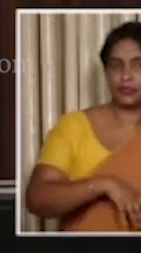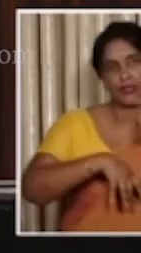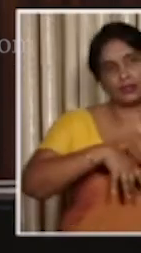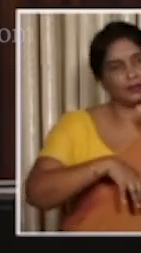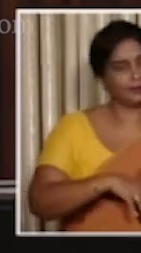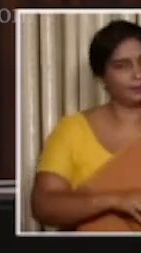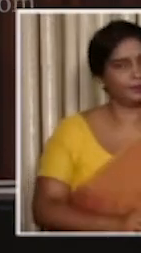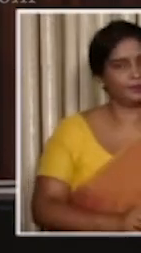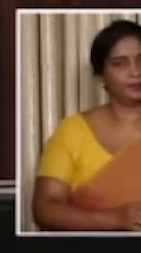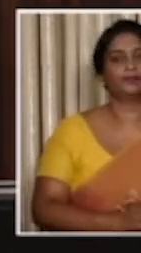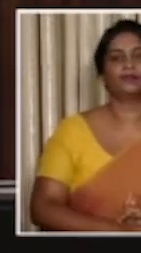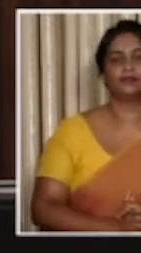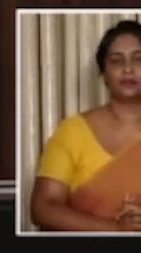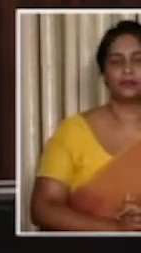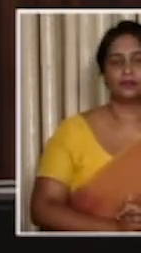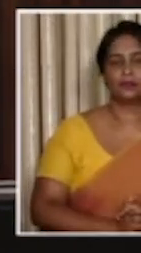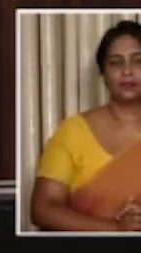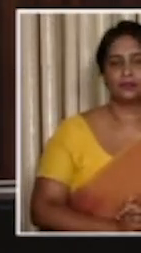අවස්ථාවක්.